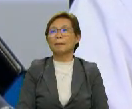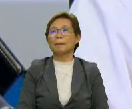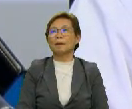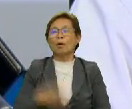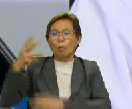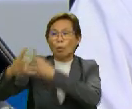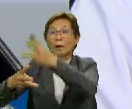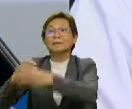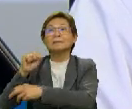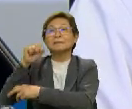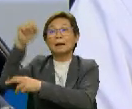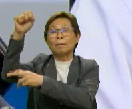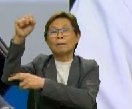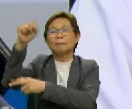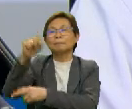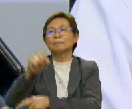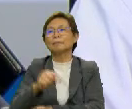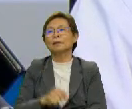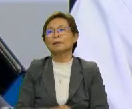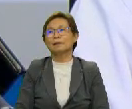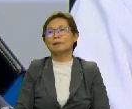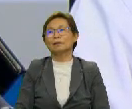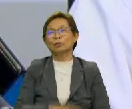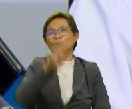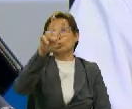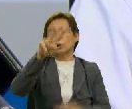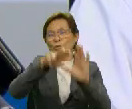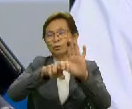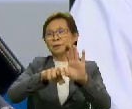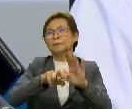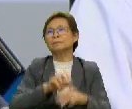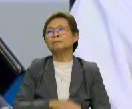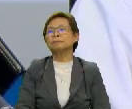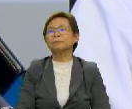Parti Warisan Sabah Warisan 2 kerusi,